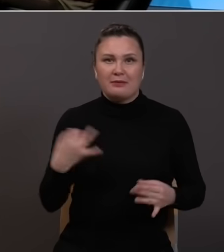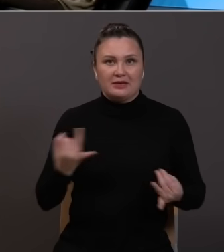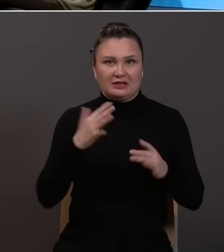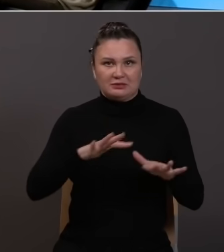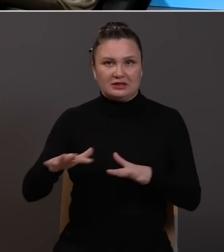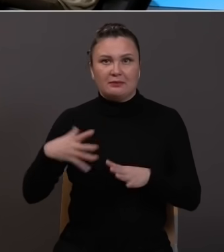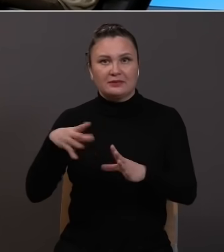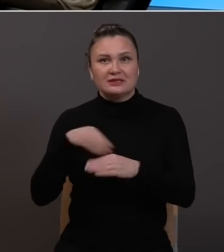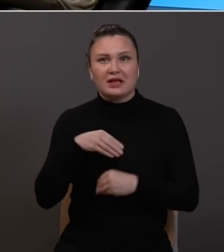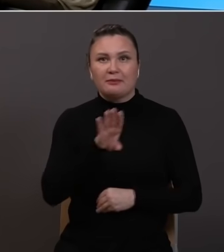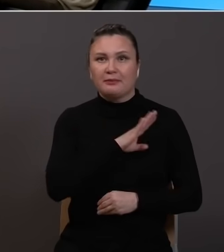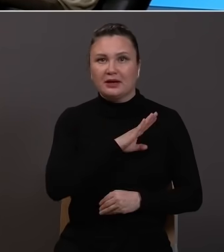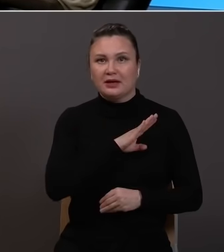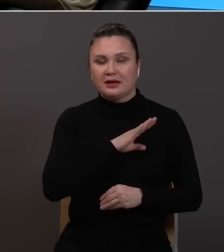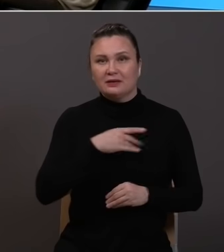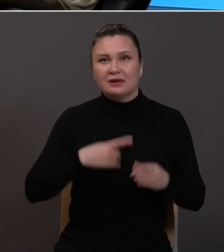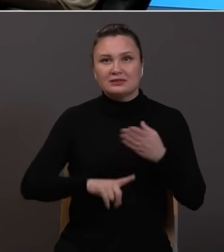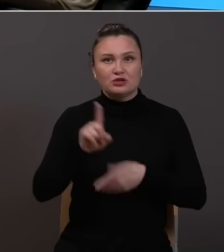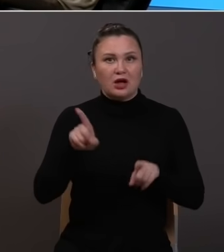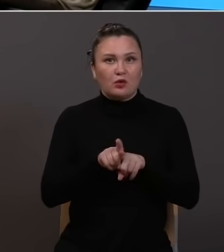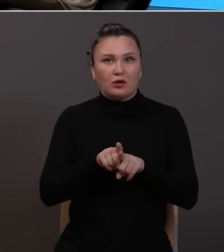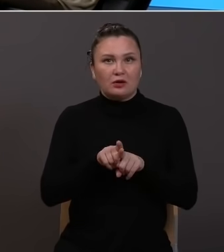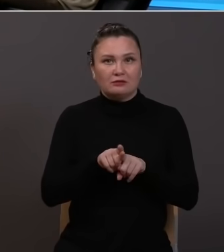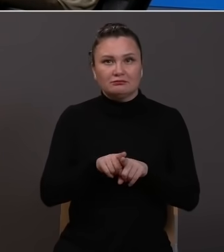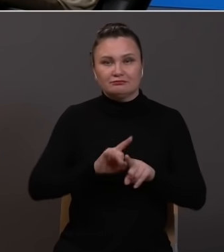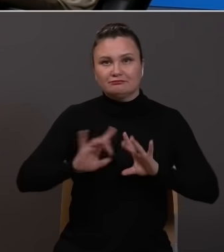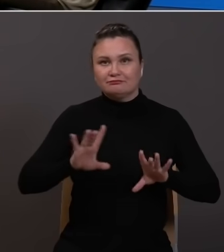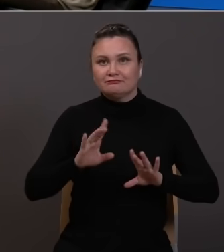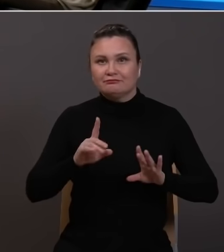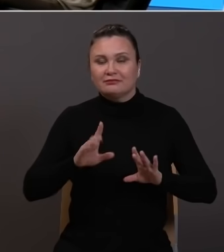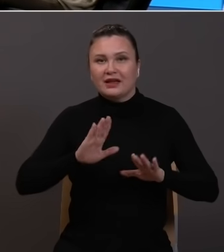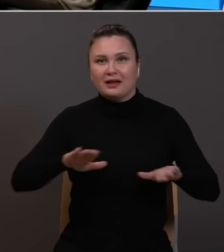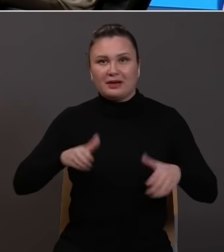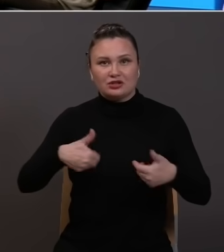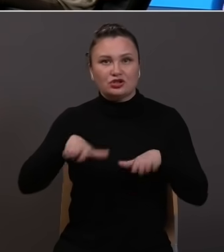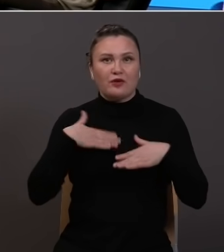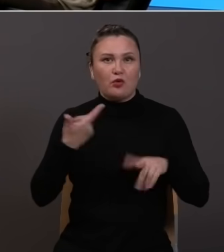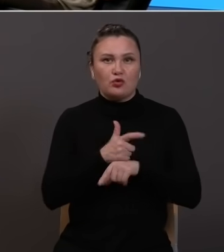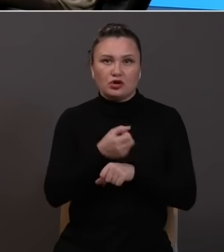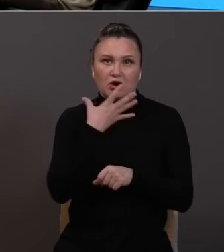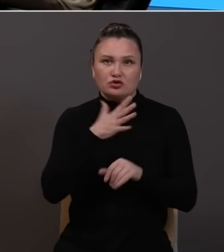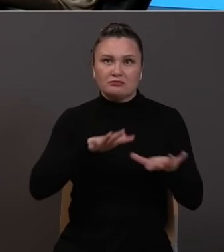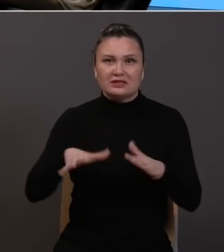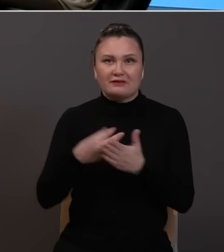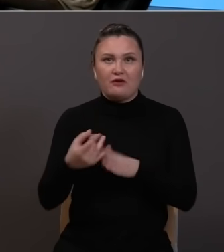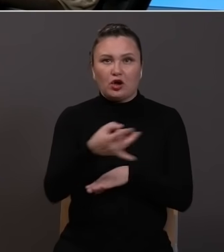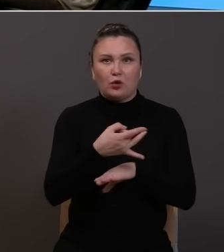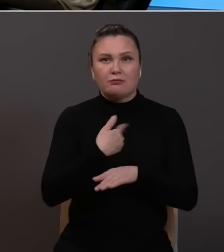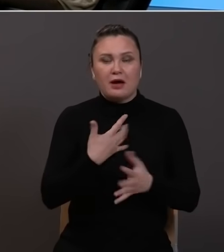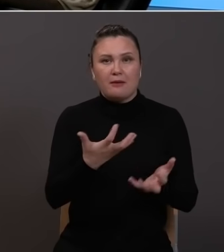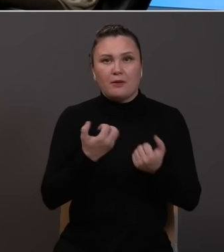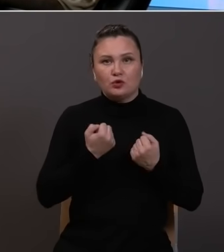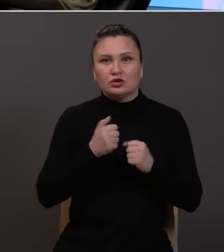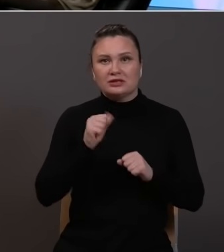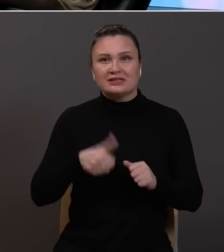Нам составили, то есть мы запустили такой некий челлендж. Ребята рекомендовали очень хорошие места своего региона, и поэтому мы получили